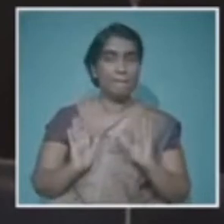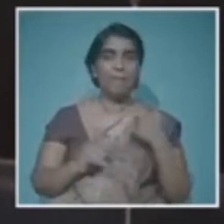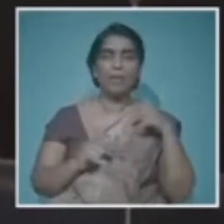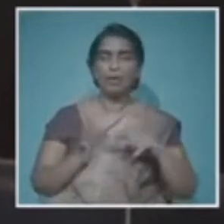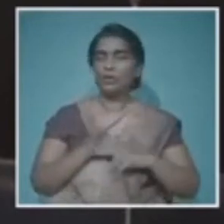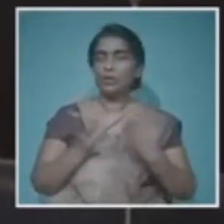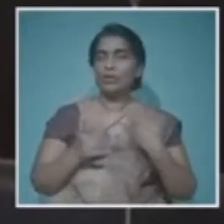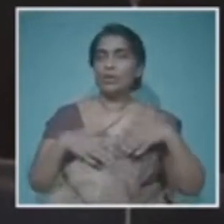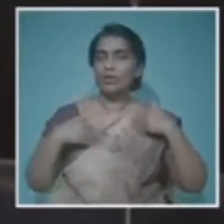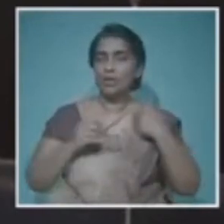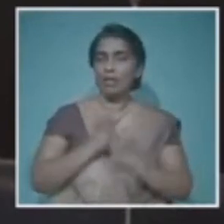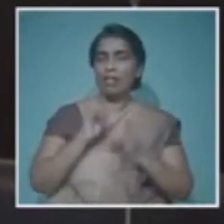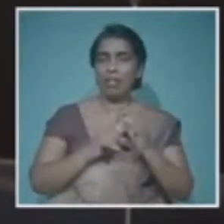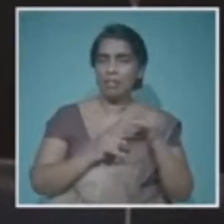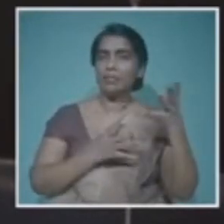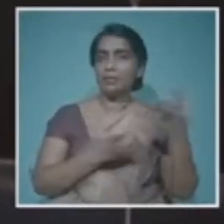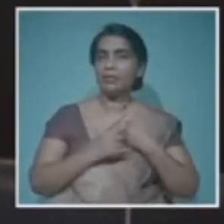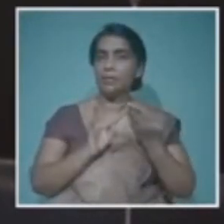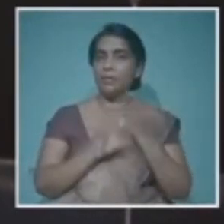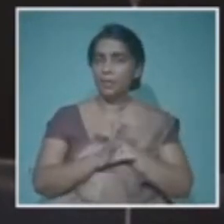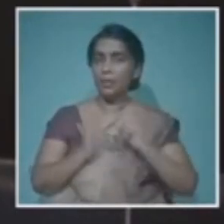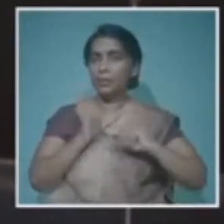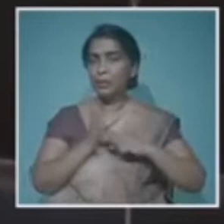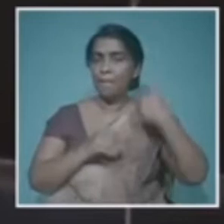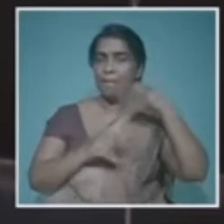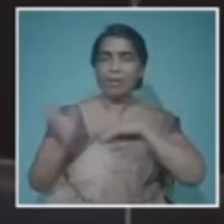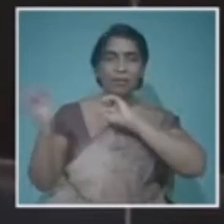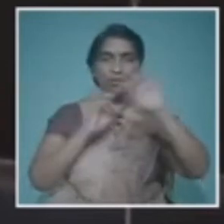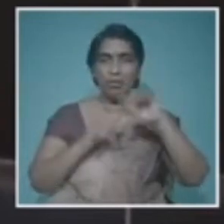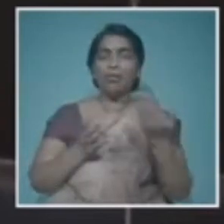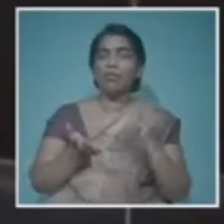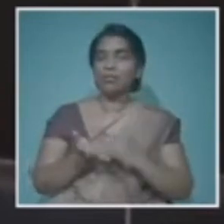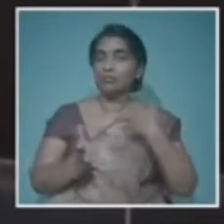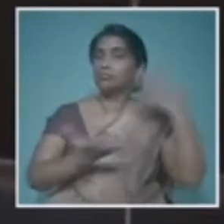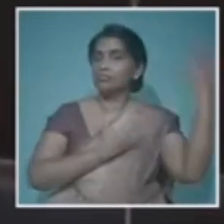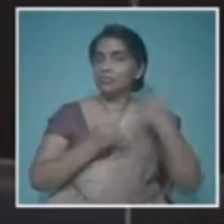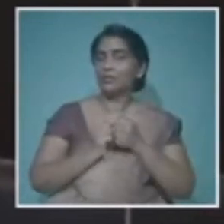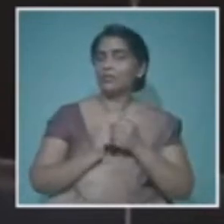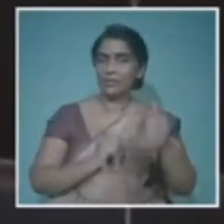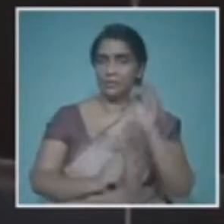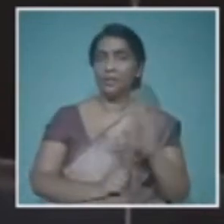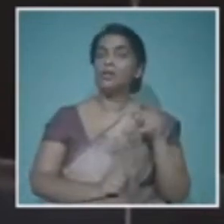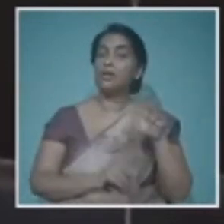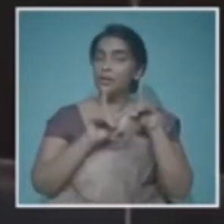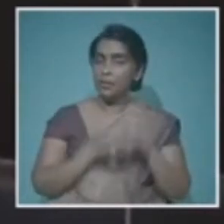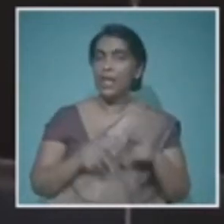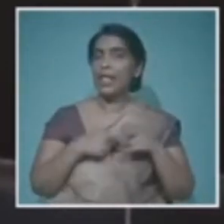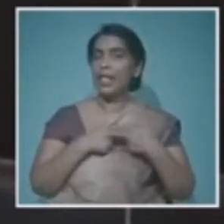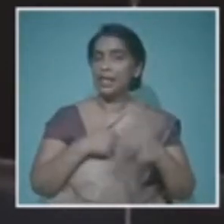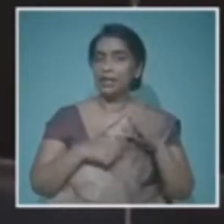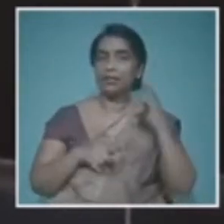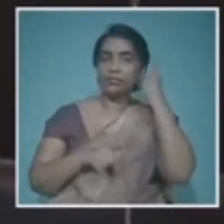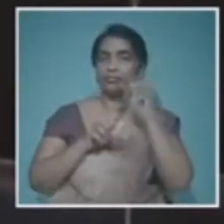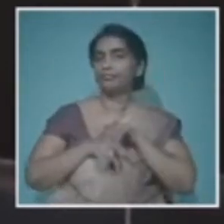මම සෞඛ්‍ය අමාත්‍යතුමා සම්බන්ධ කරගෙන පහුගිය කාලේ ආපු උපකරණ ටිකක් දීගෙන තවත් ආයතන වලින් අරගෙන ඒක කරනවා. ඉතින් ඔන්න ඒ හේතුව නිසා තමයි